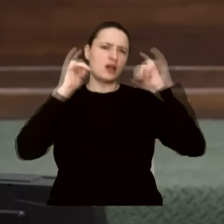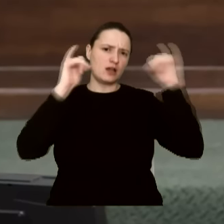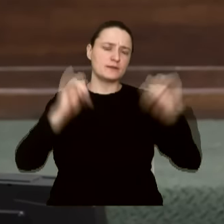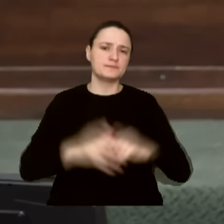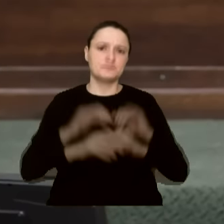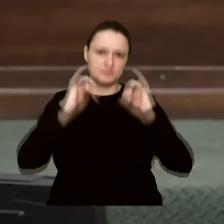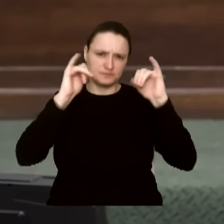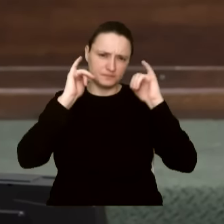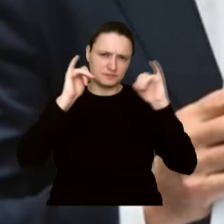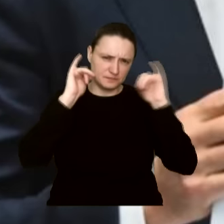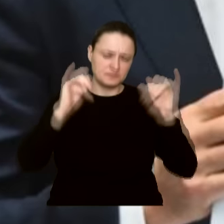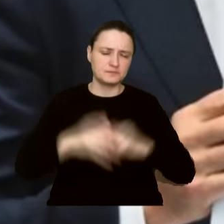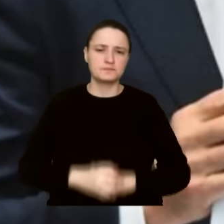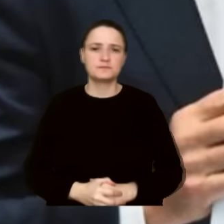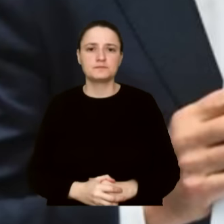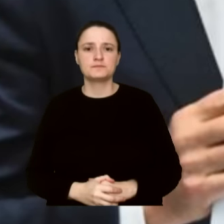Drodzy.